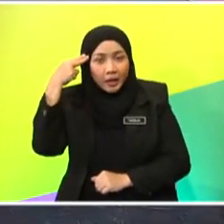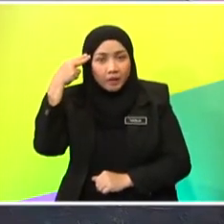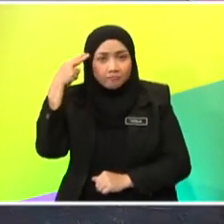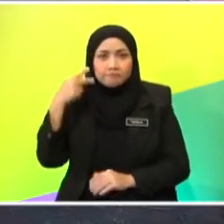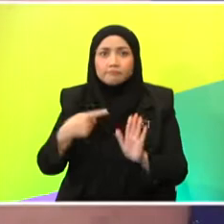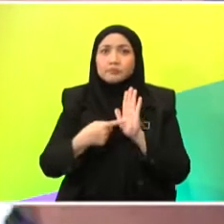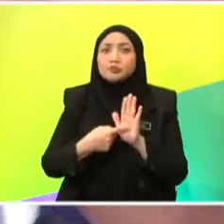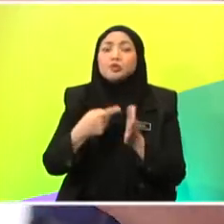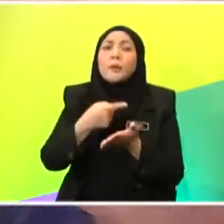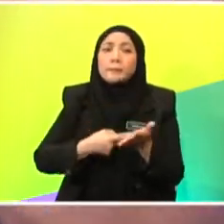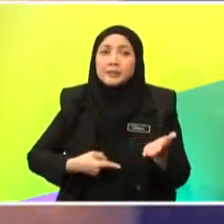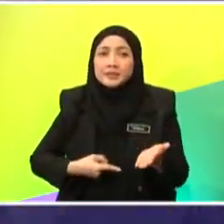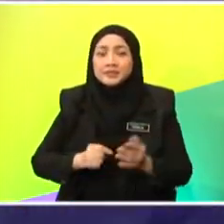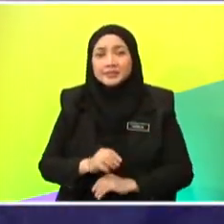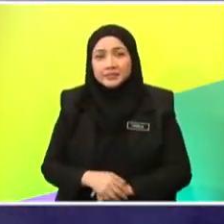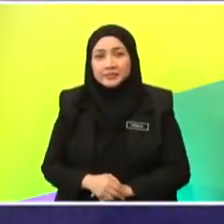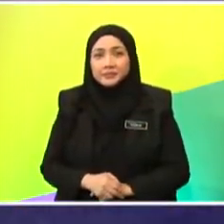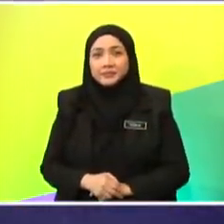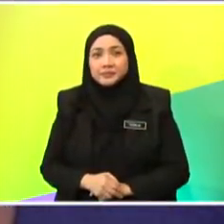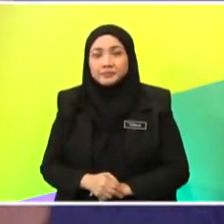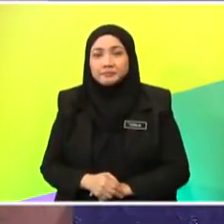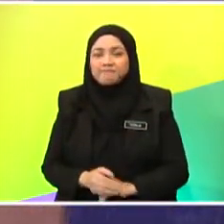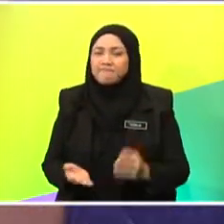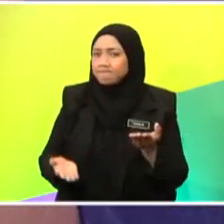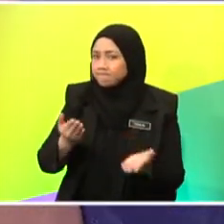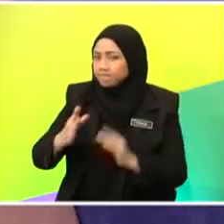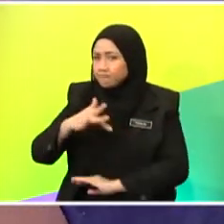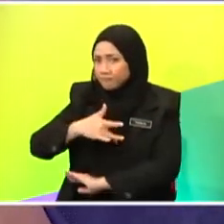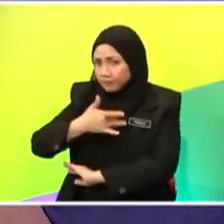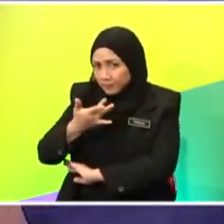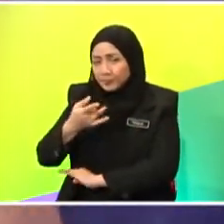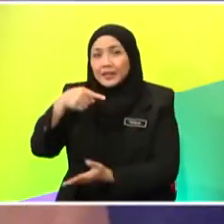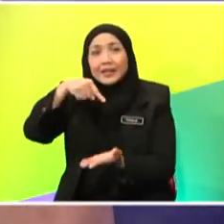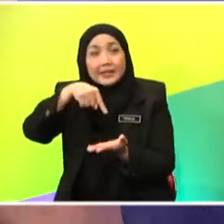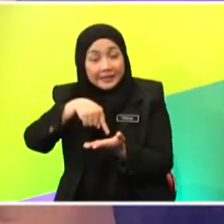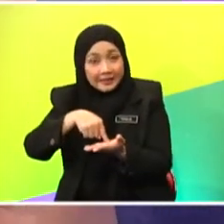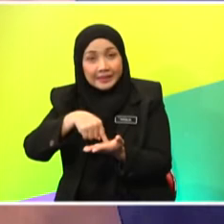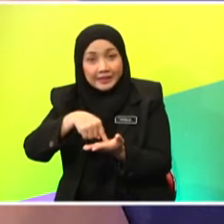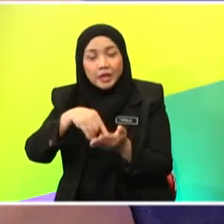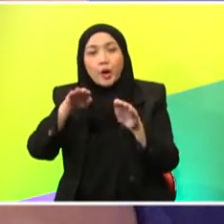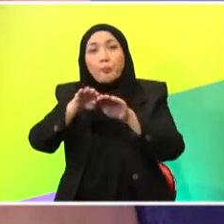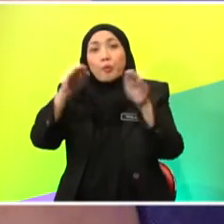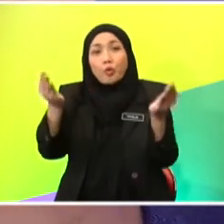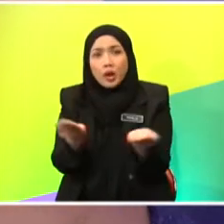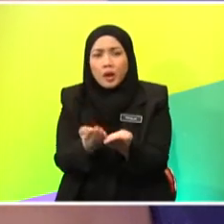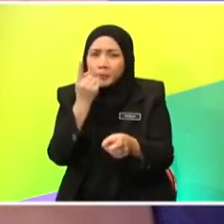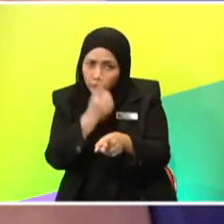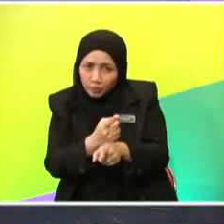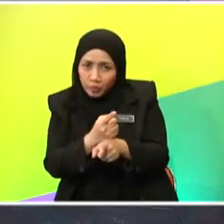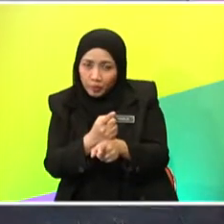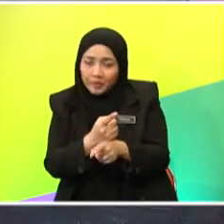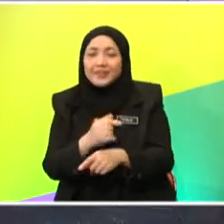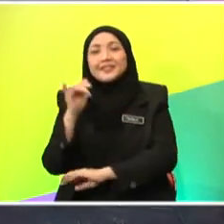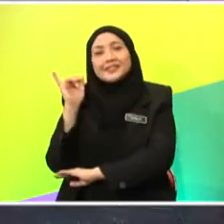betul agaknya penih ini Hai bola betul gede Guh hahaha iye